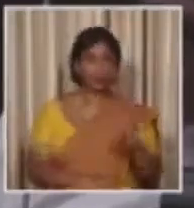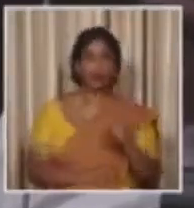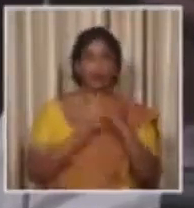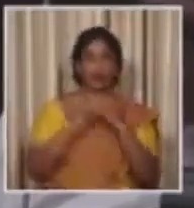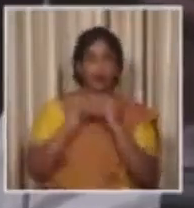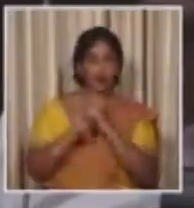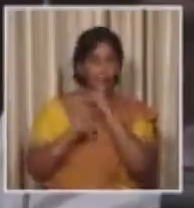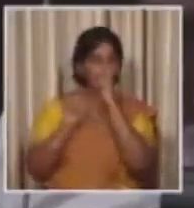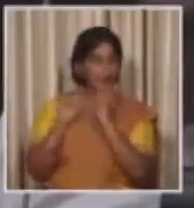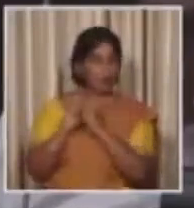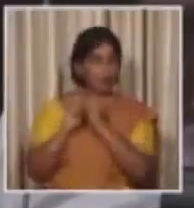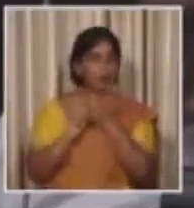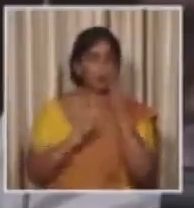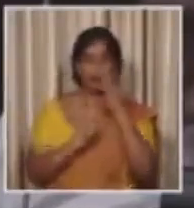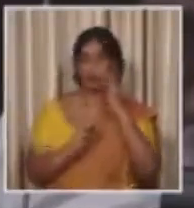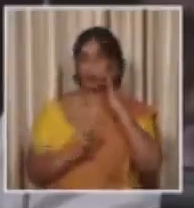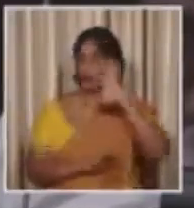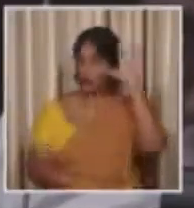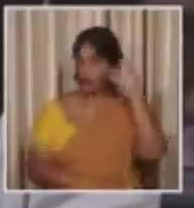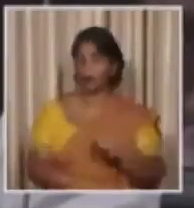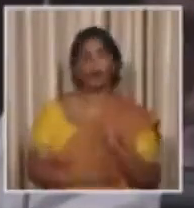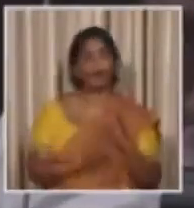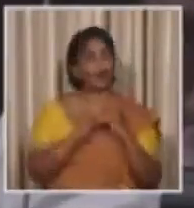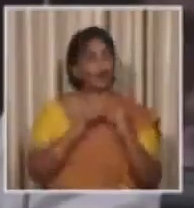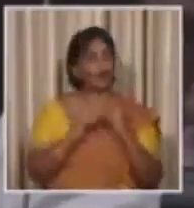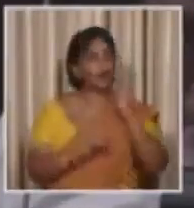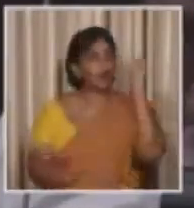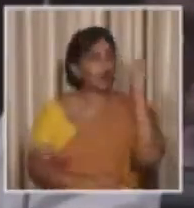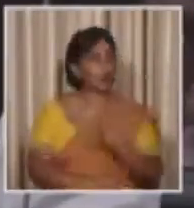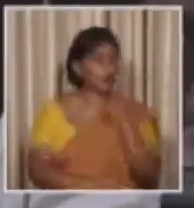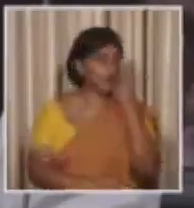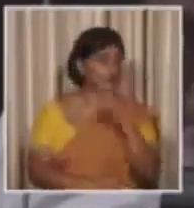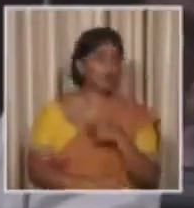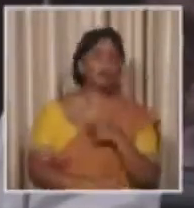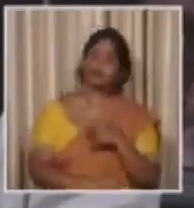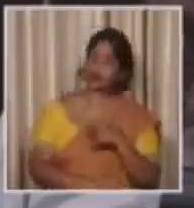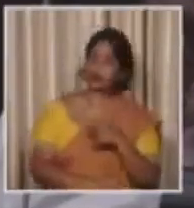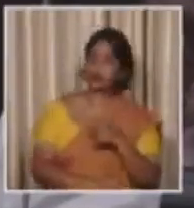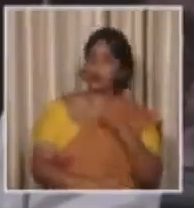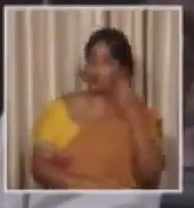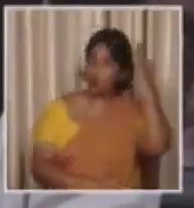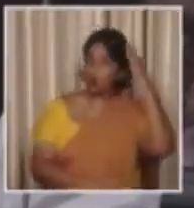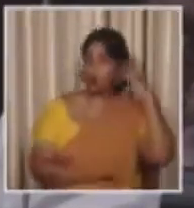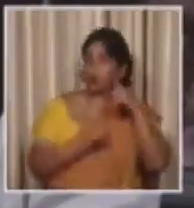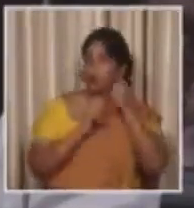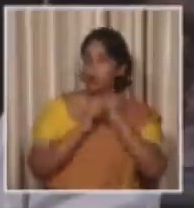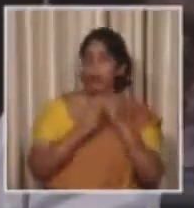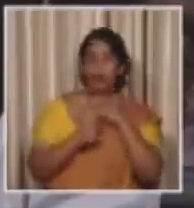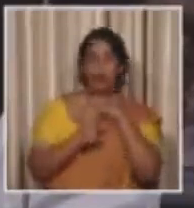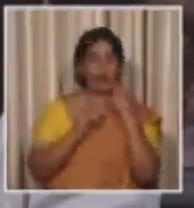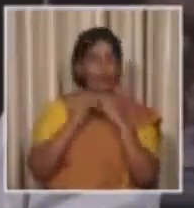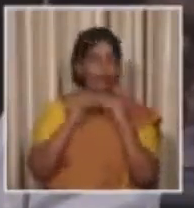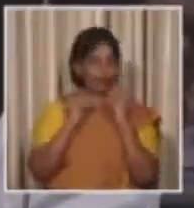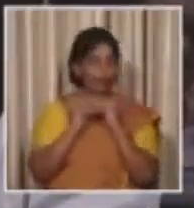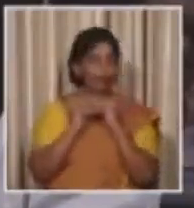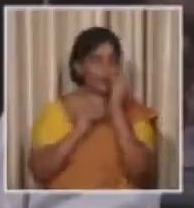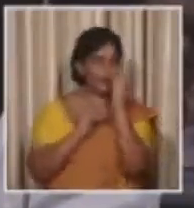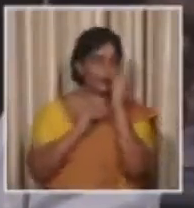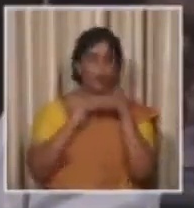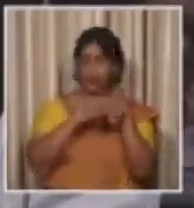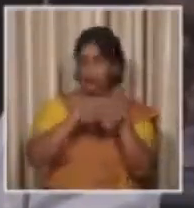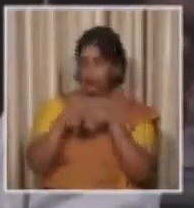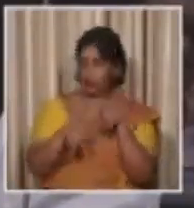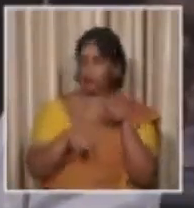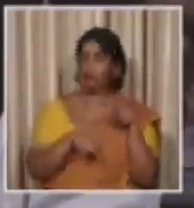ප්‍රශ්නේ දැකලා මේ රටින් එන බීලූණු වල මිල අඩු වීම නිසාම අපි මුල් කාලෙම ආරම්භ කරා රතුළුණු වගා ප්‍රචලිත කිරීමේ